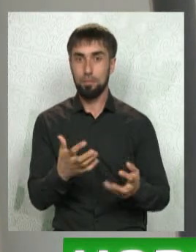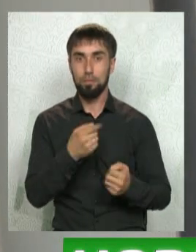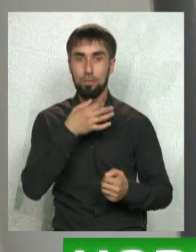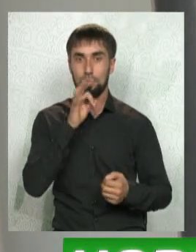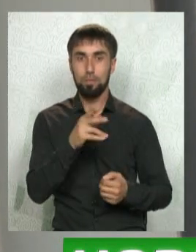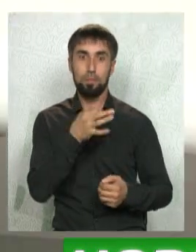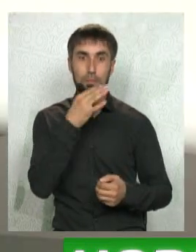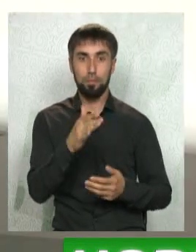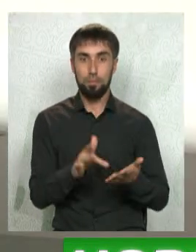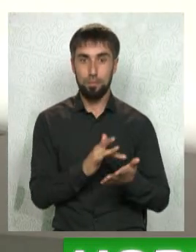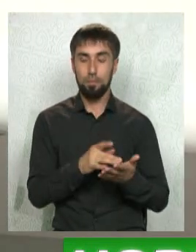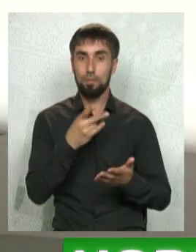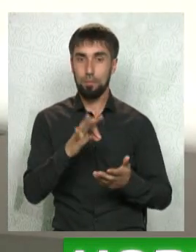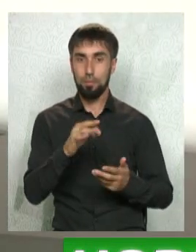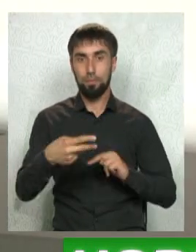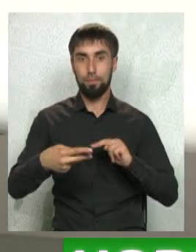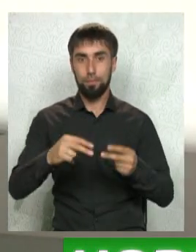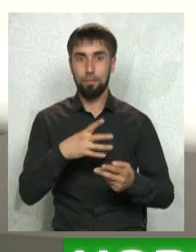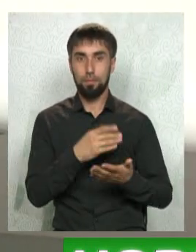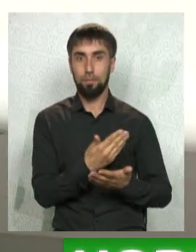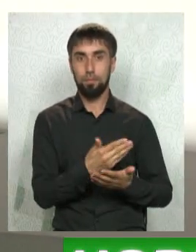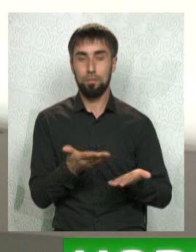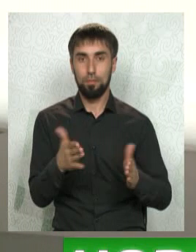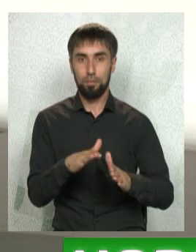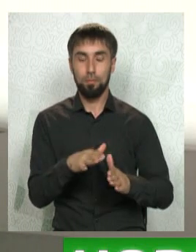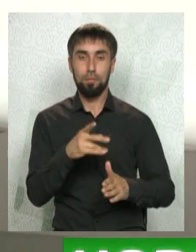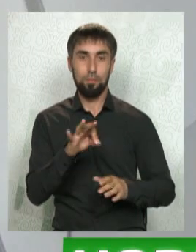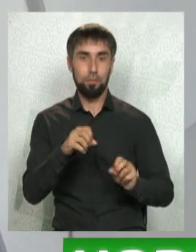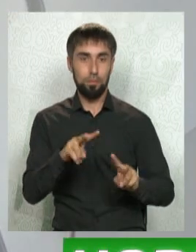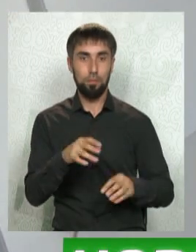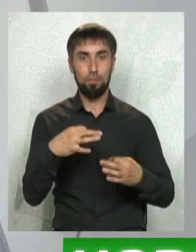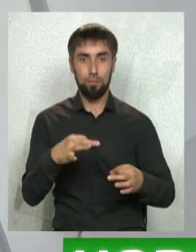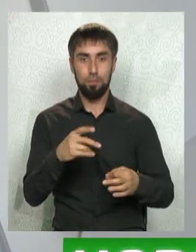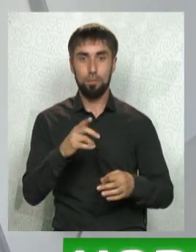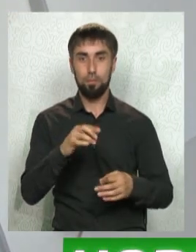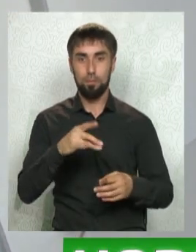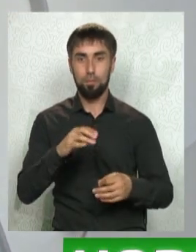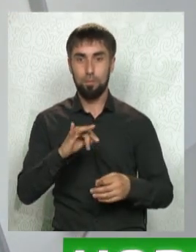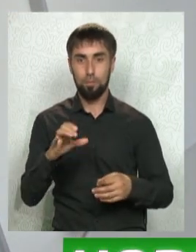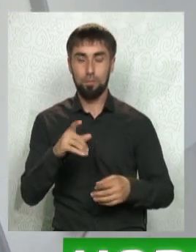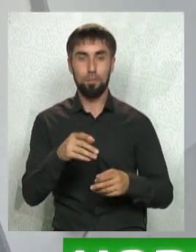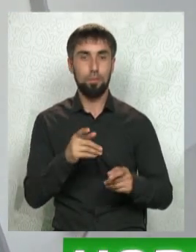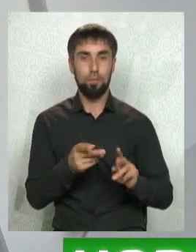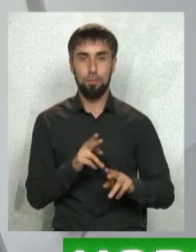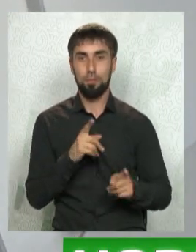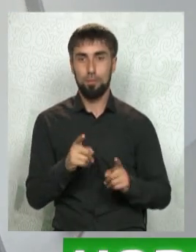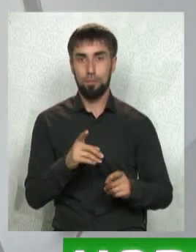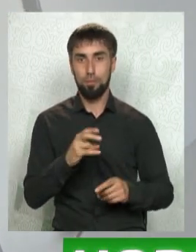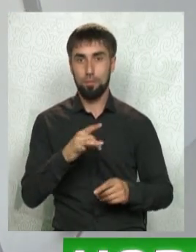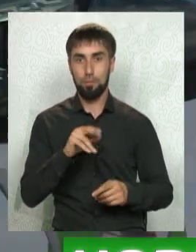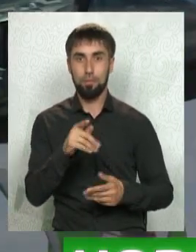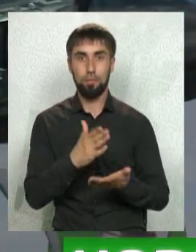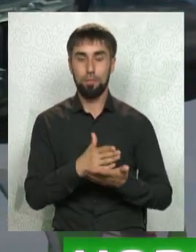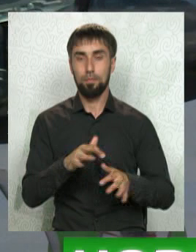любую понравившуюся книгу, а взамен оставить свою. А вот специальная машина «Библиобус» – настоящая находка. Она